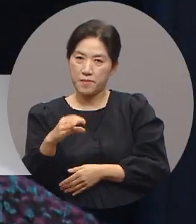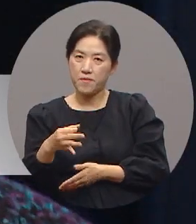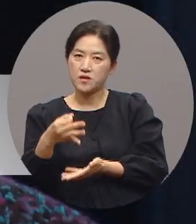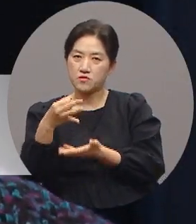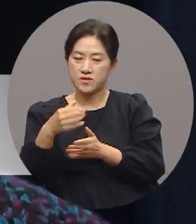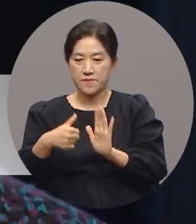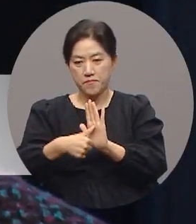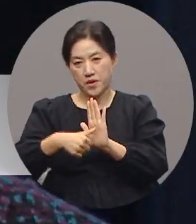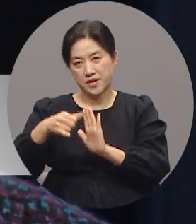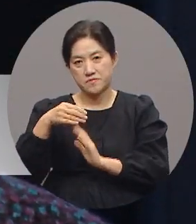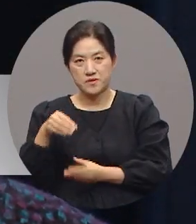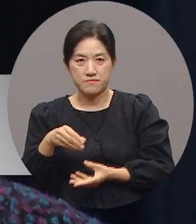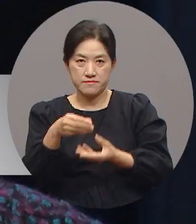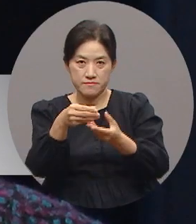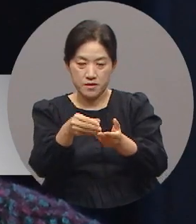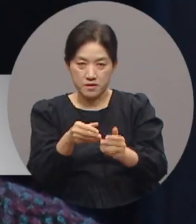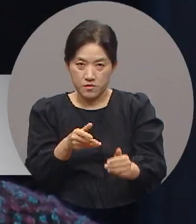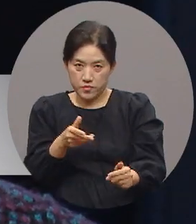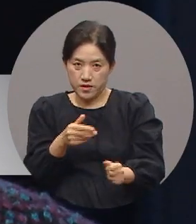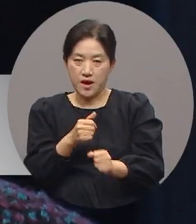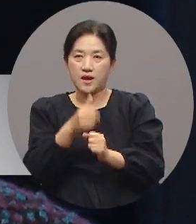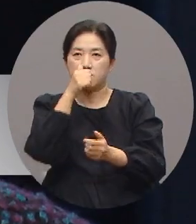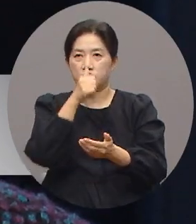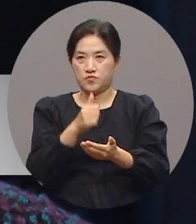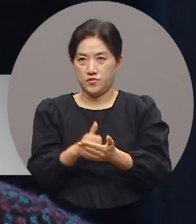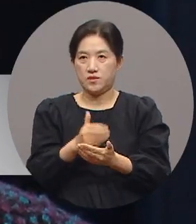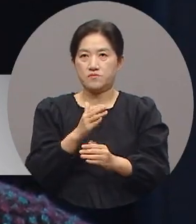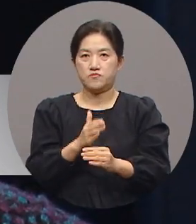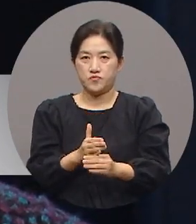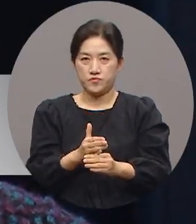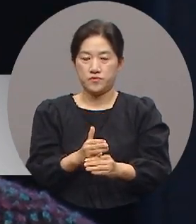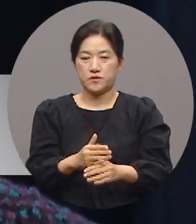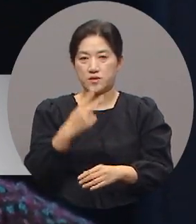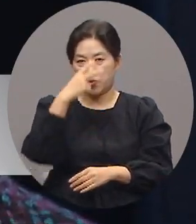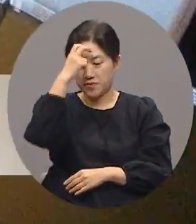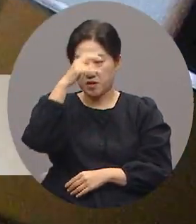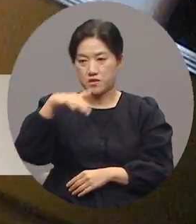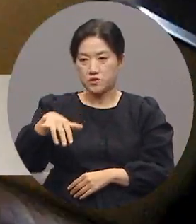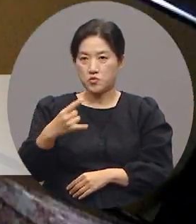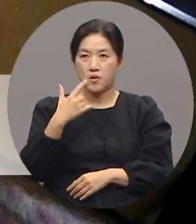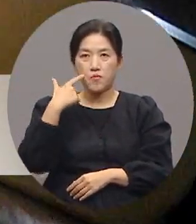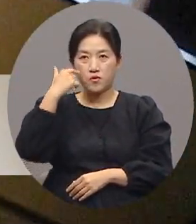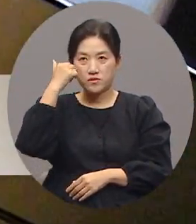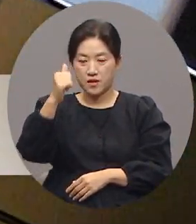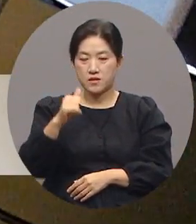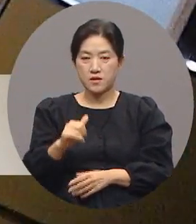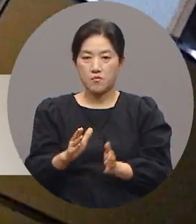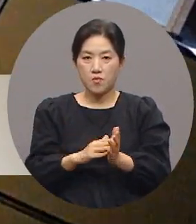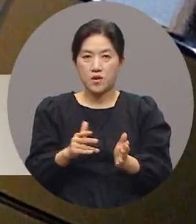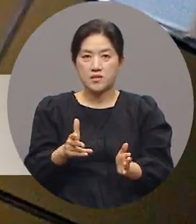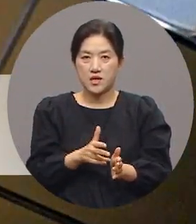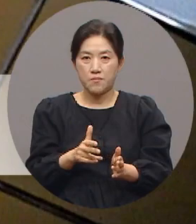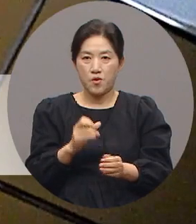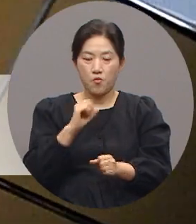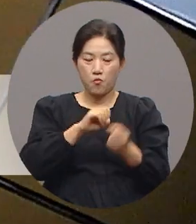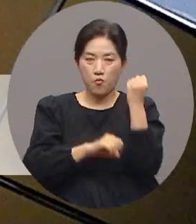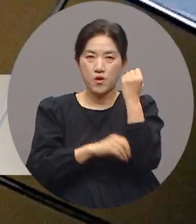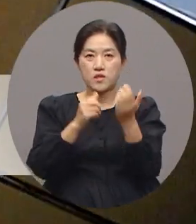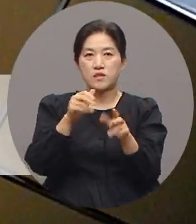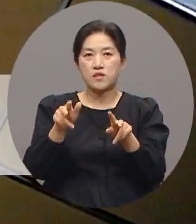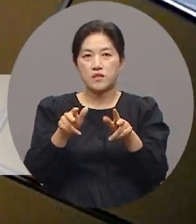명품 가방을 건내는 장면을 몰래 촬영한 혐의를 받습니다 검찰은 목사측 에게 몰래 촬영한 원본